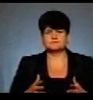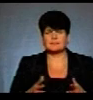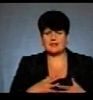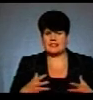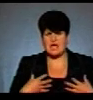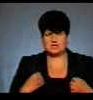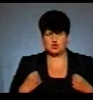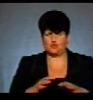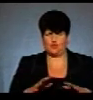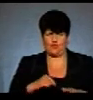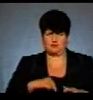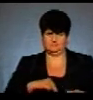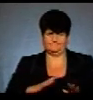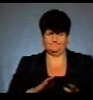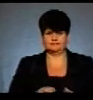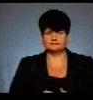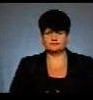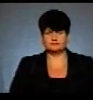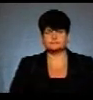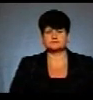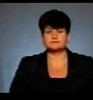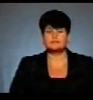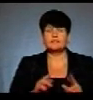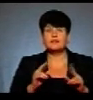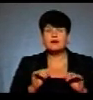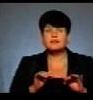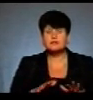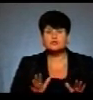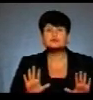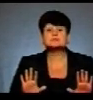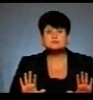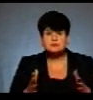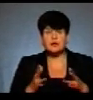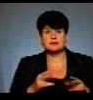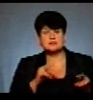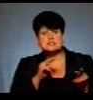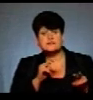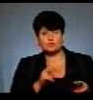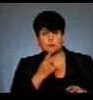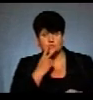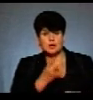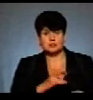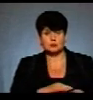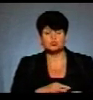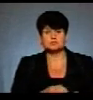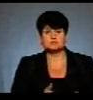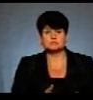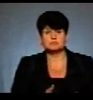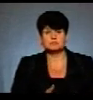нездоров'я психологічне, якщо так можна грубо окреслити. А от як діяти, якщо стали саме свідком булінгу?